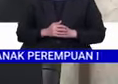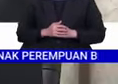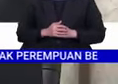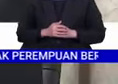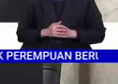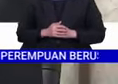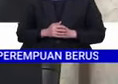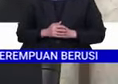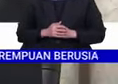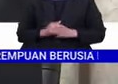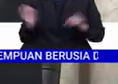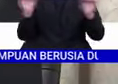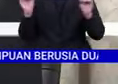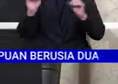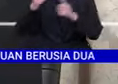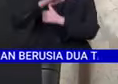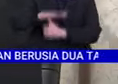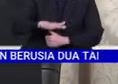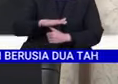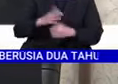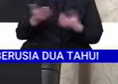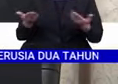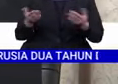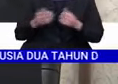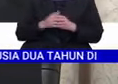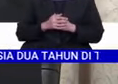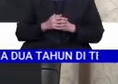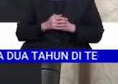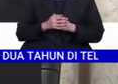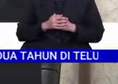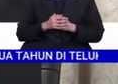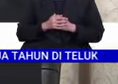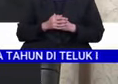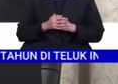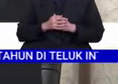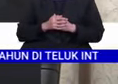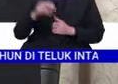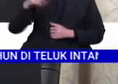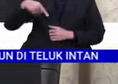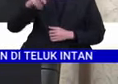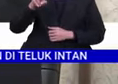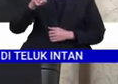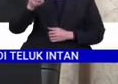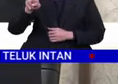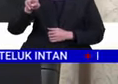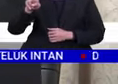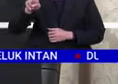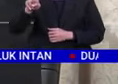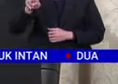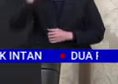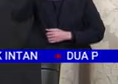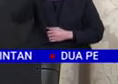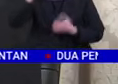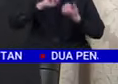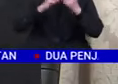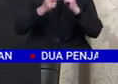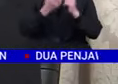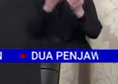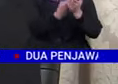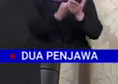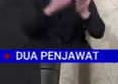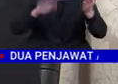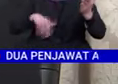Hai jadi tidak ada tekanan sop buntut menggadaikannya Pyar Yuni sebab masalah ekonomi belum